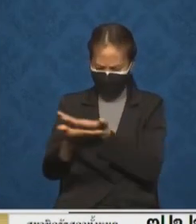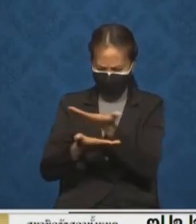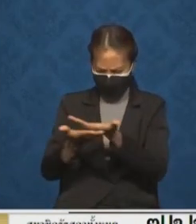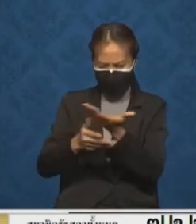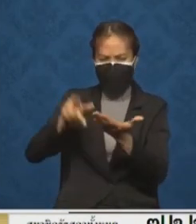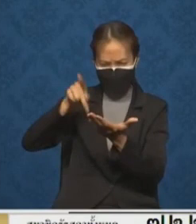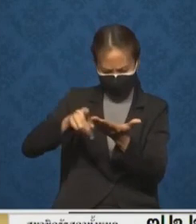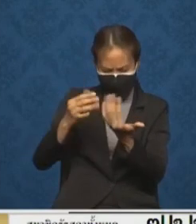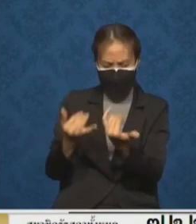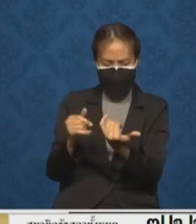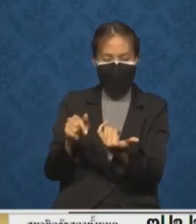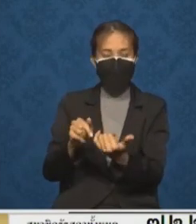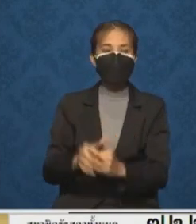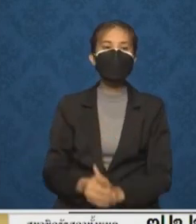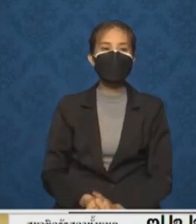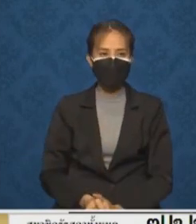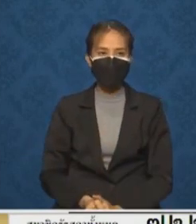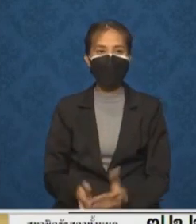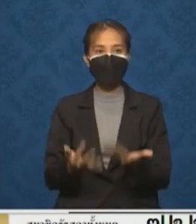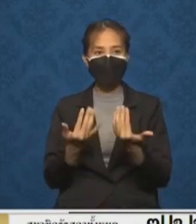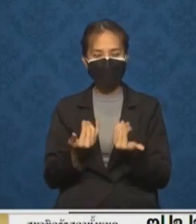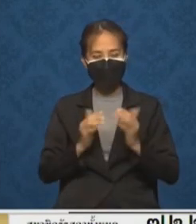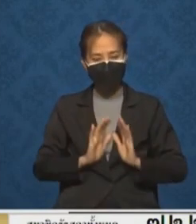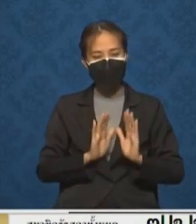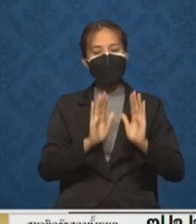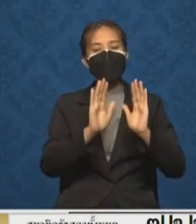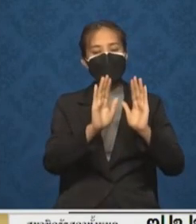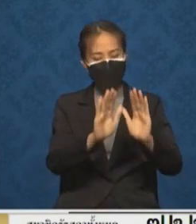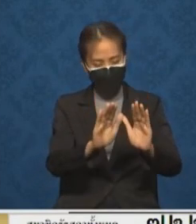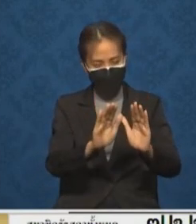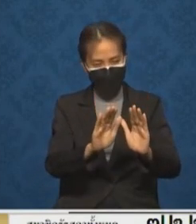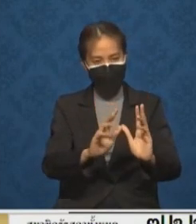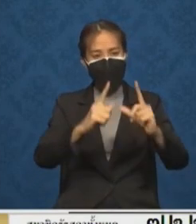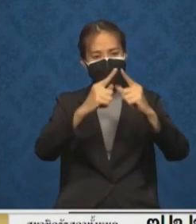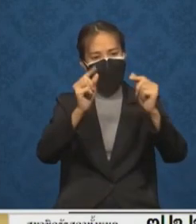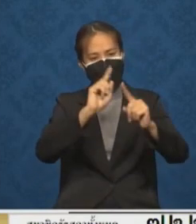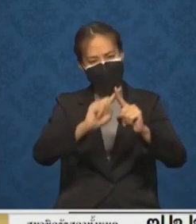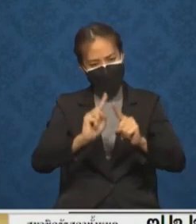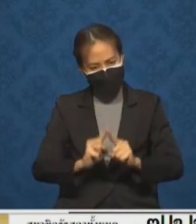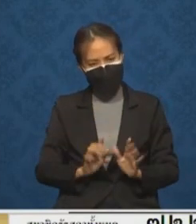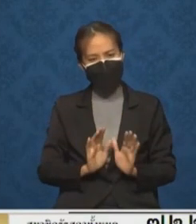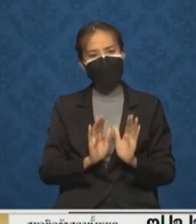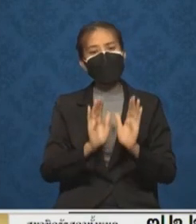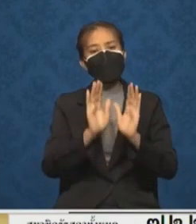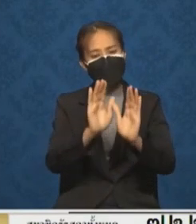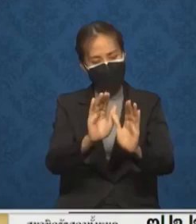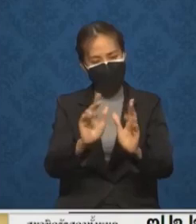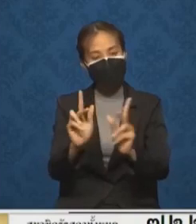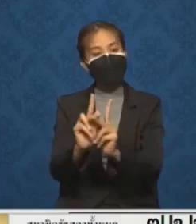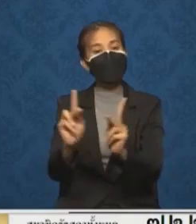ษก็คงจะต้องขอฝากประเด็นเหล่านี้ไปยังท่านคณ